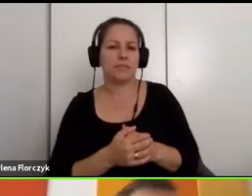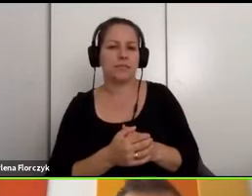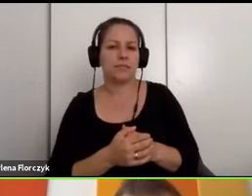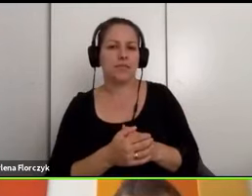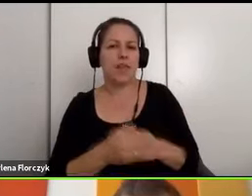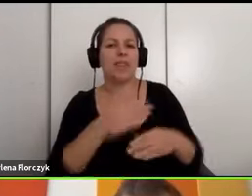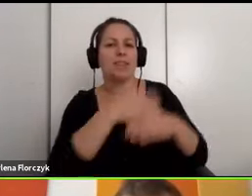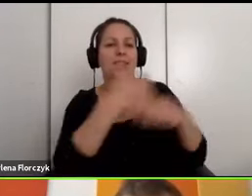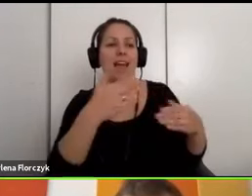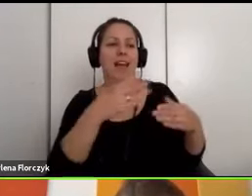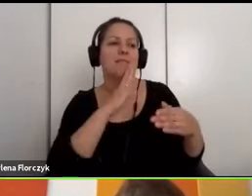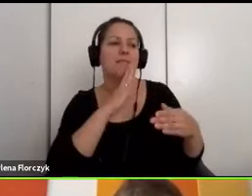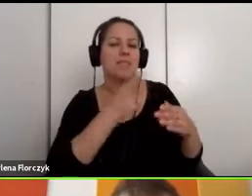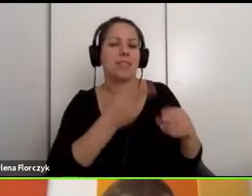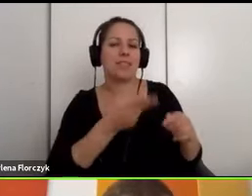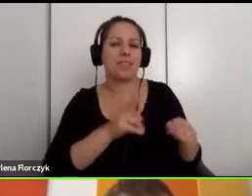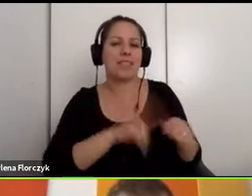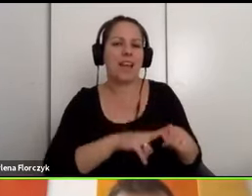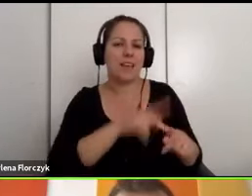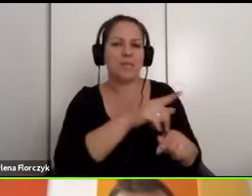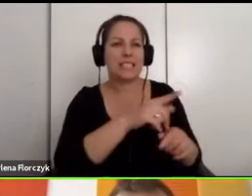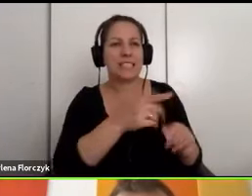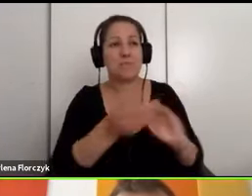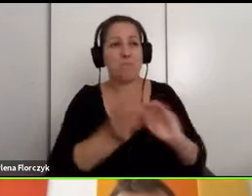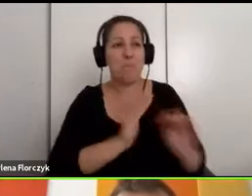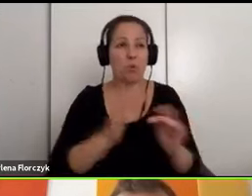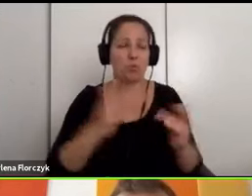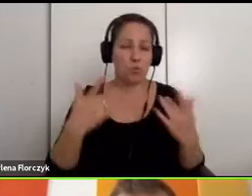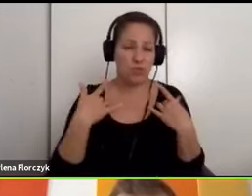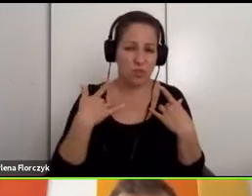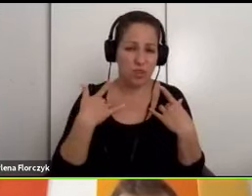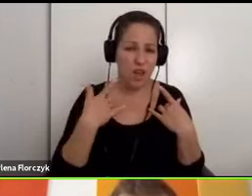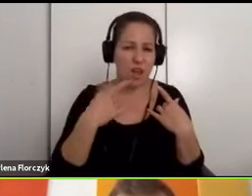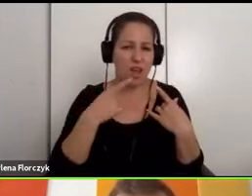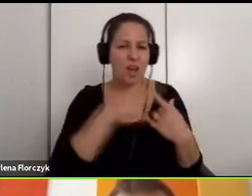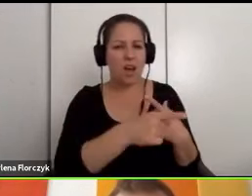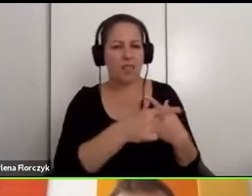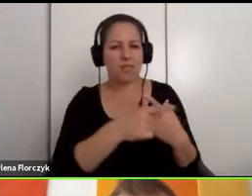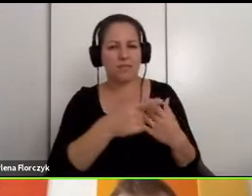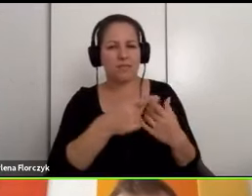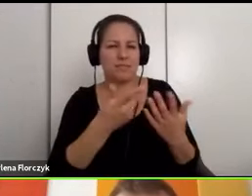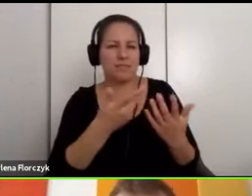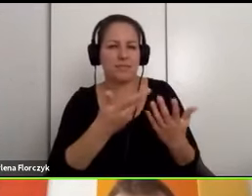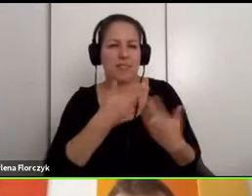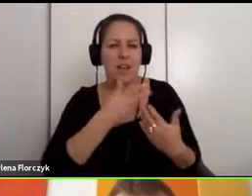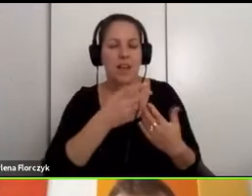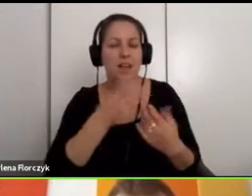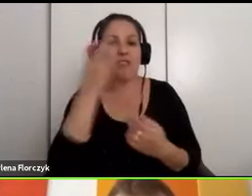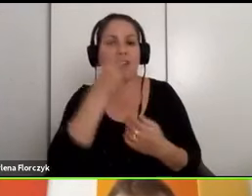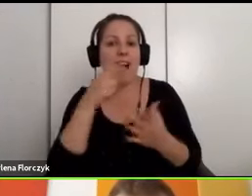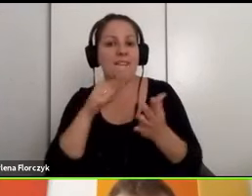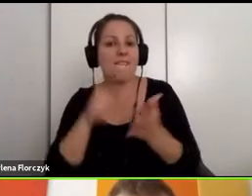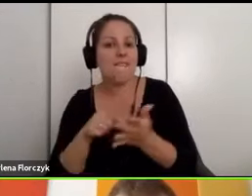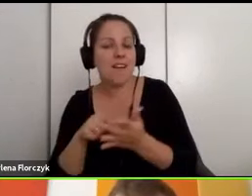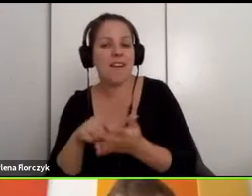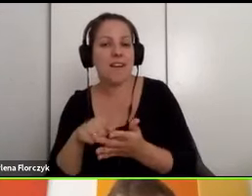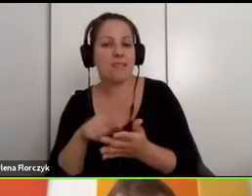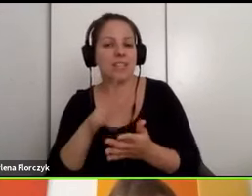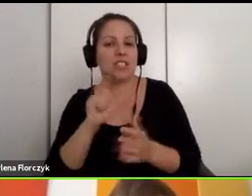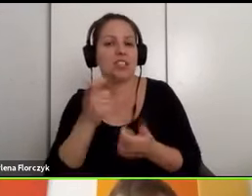jako termin, czy jako sposób życia na przykład, on wiele ze sobą nie ciągnie. Ciekawe jest to,